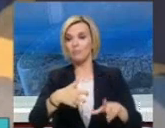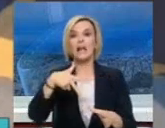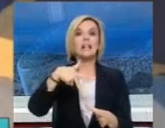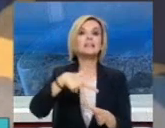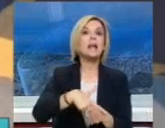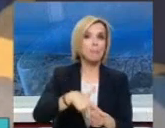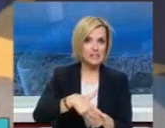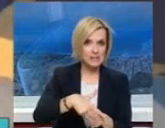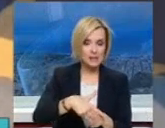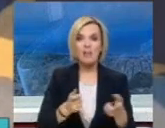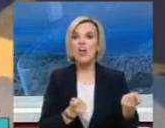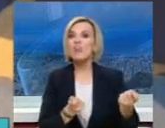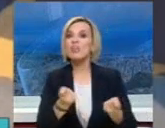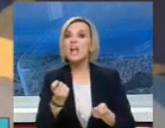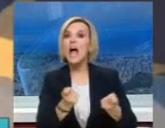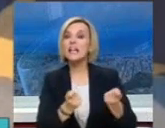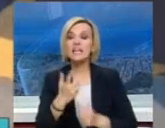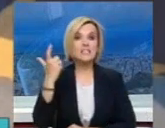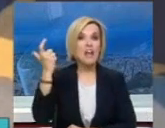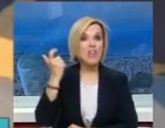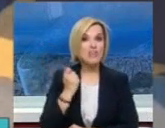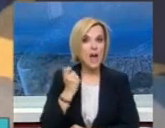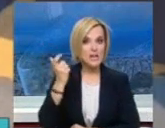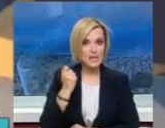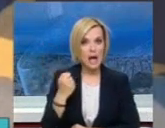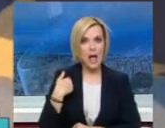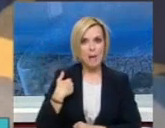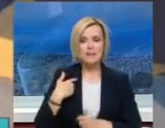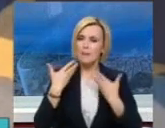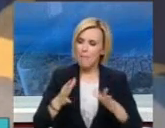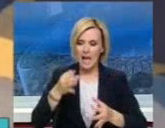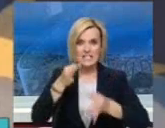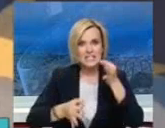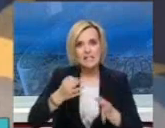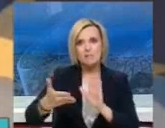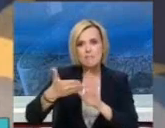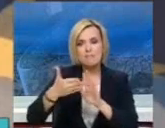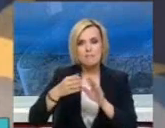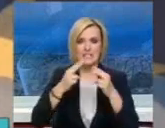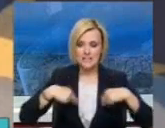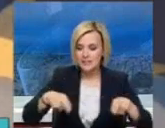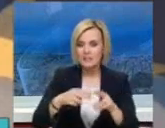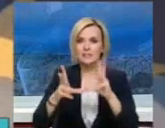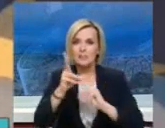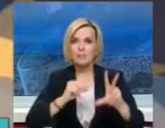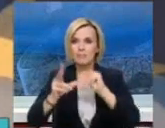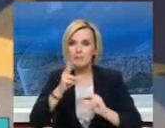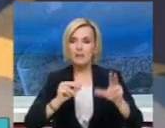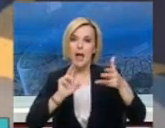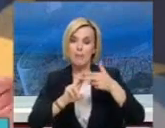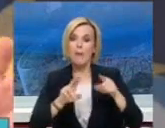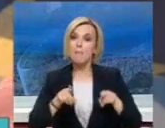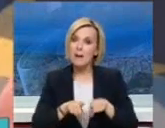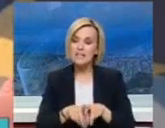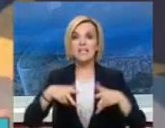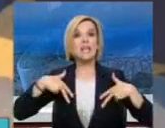διαχειριστές δανείων, σε συνέχεια στενής συνεργασίας και σχετικών συσκέψεων με τους αρμόδιους υπουργούς